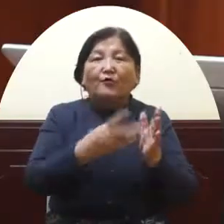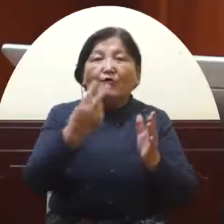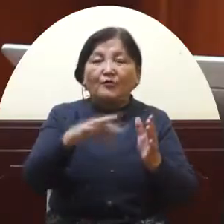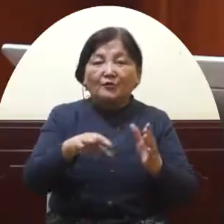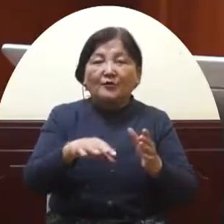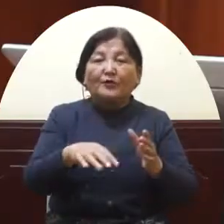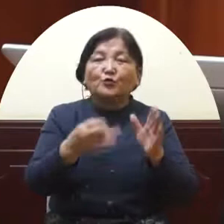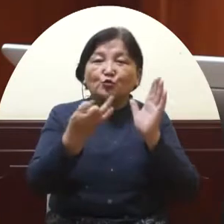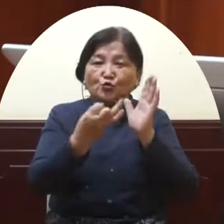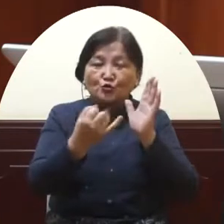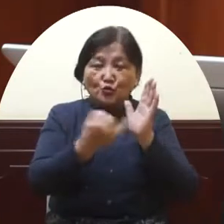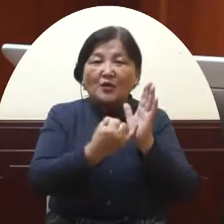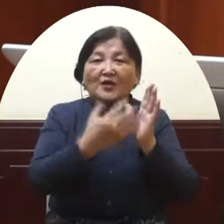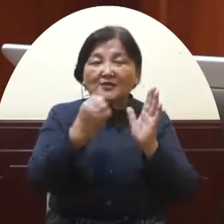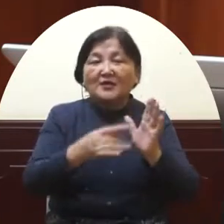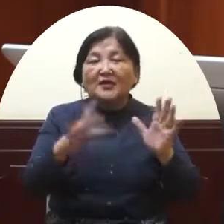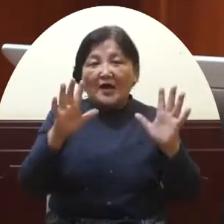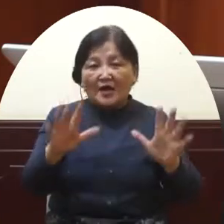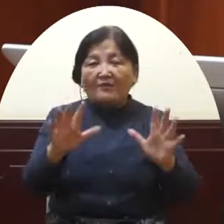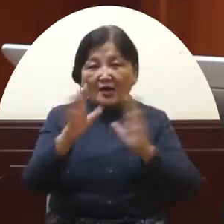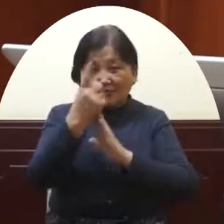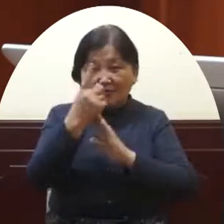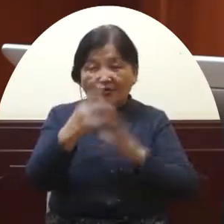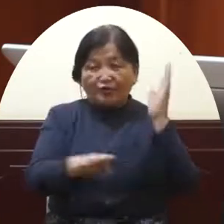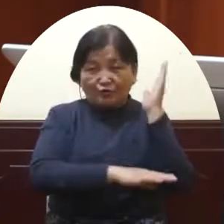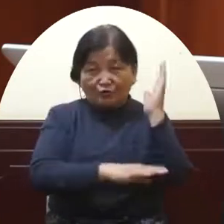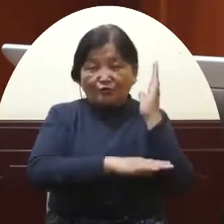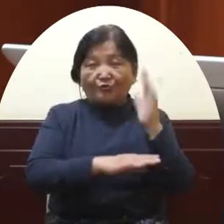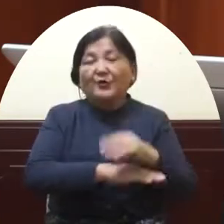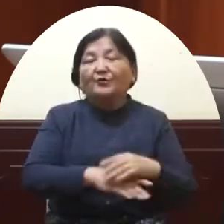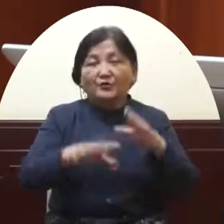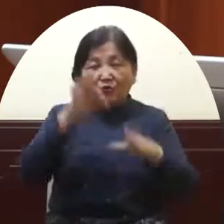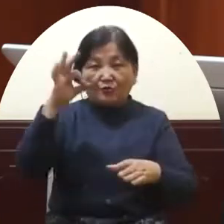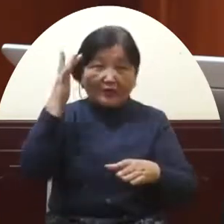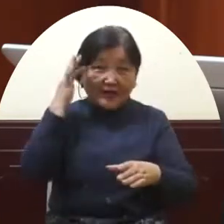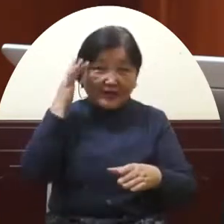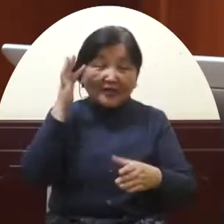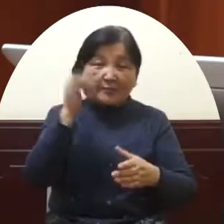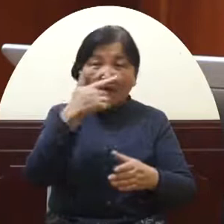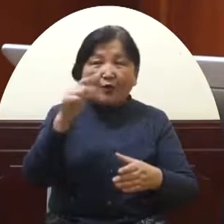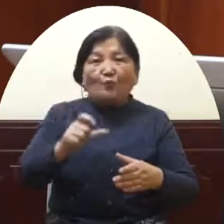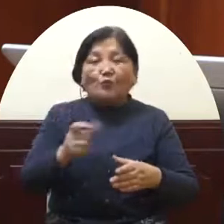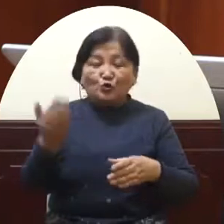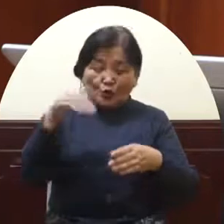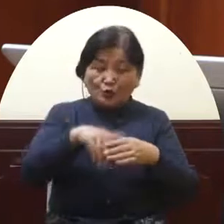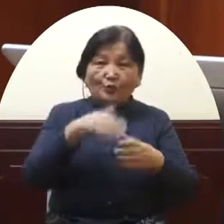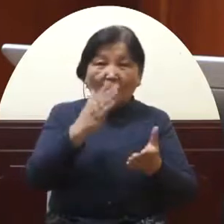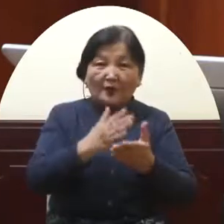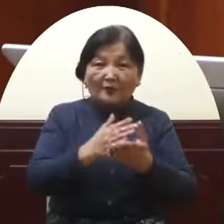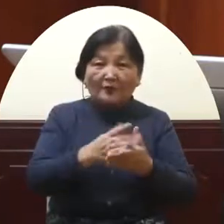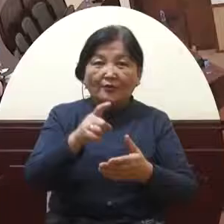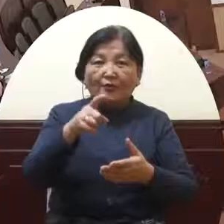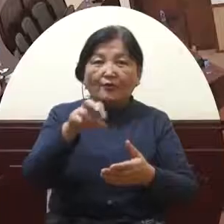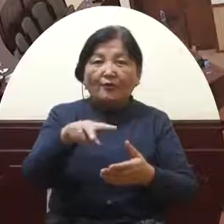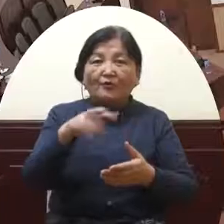2017 оны 6 сарын 11, 12-нд. Гэхдээ эндээс нэг зүйл харагдаж байна. Сонгуулийн холимог тогтолцоог л хэрэгжүүлж чадах